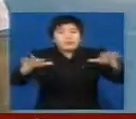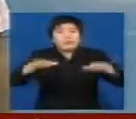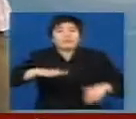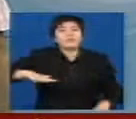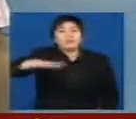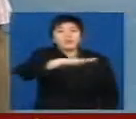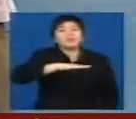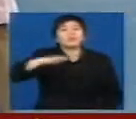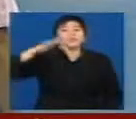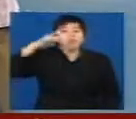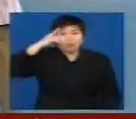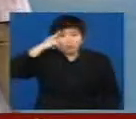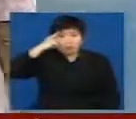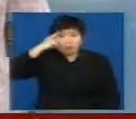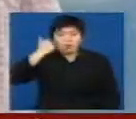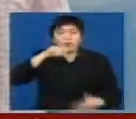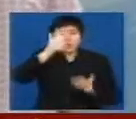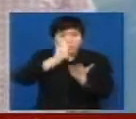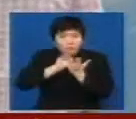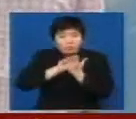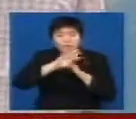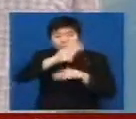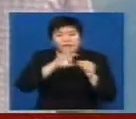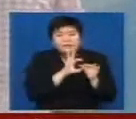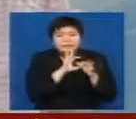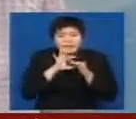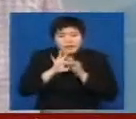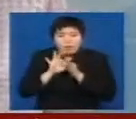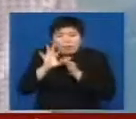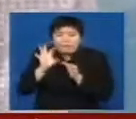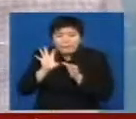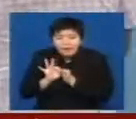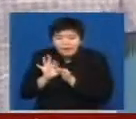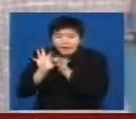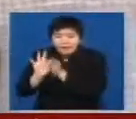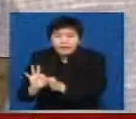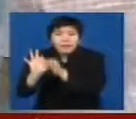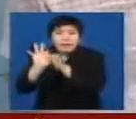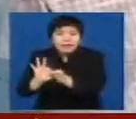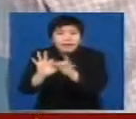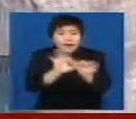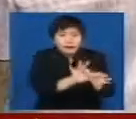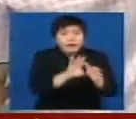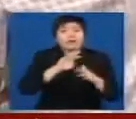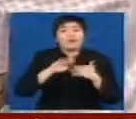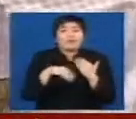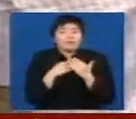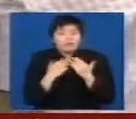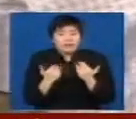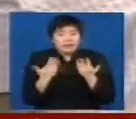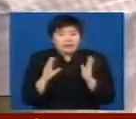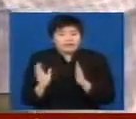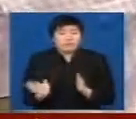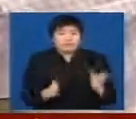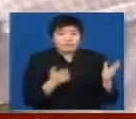ทั้งหลาย ก็คือข้อมูลทุกอย่างที่ดูคือข้อมูลทุกอย่างเชื่อมโยงกันหมดเลย ครับ แล้วเสร็จเรียบร้อยแล้วจากตรงนี้ใช่ไหมฮะเข้ามาถึงเรื่